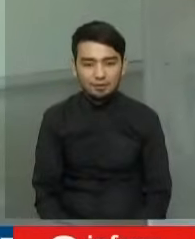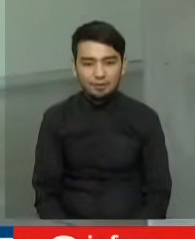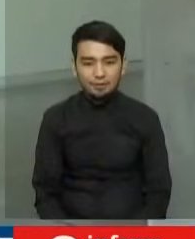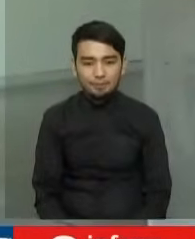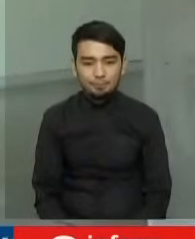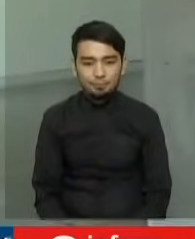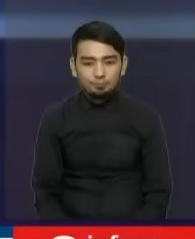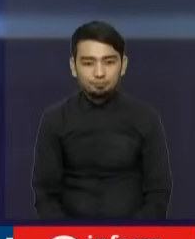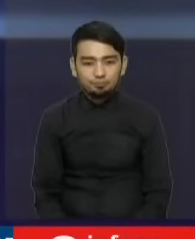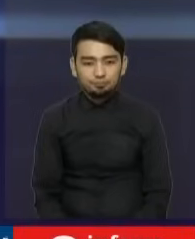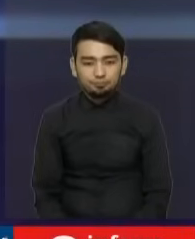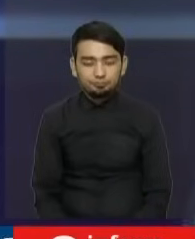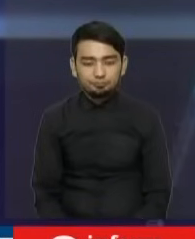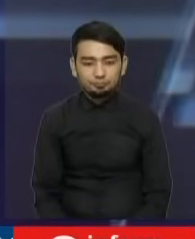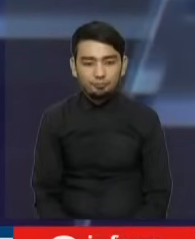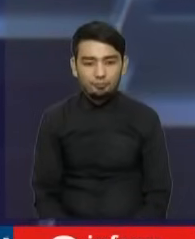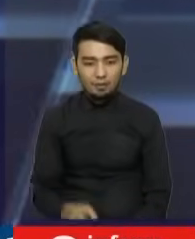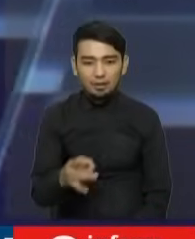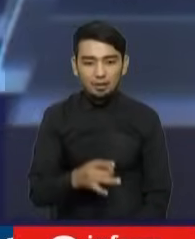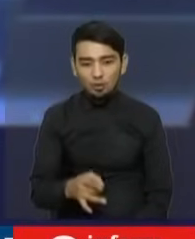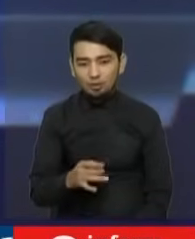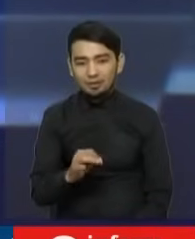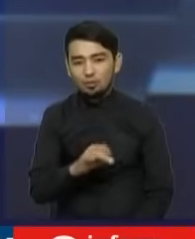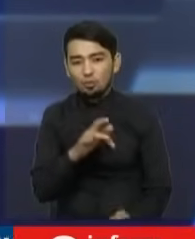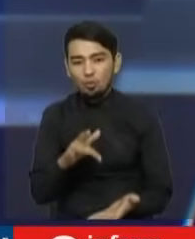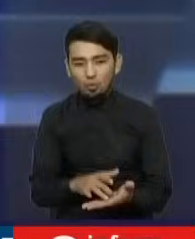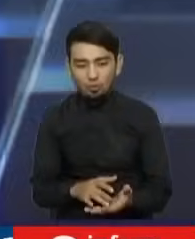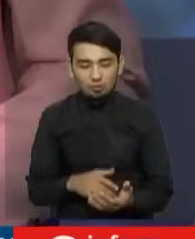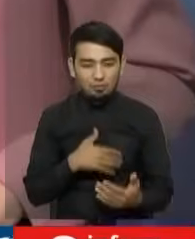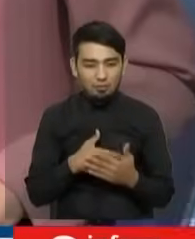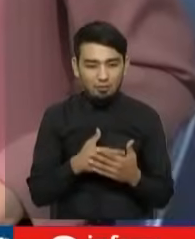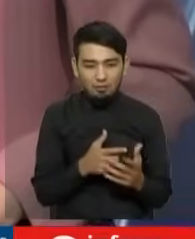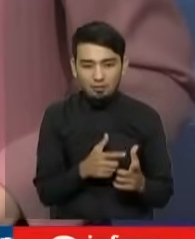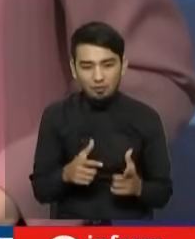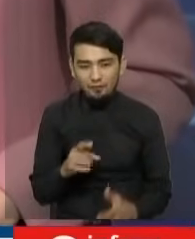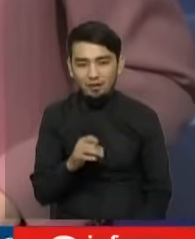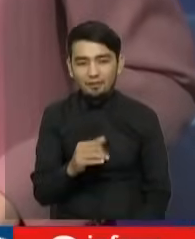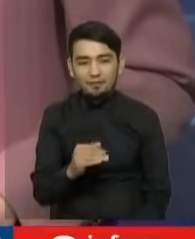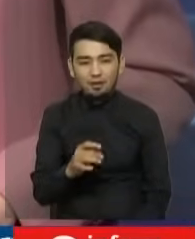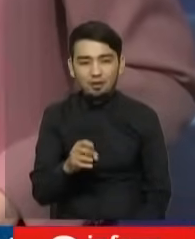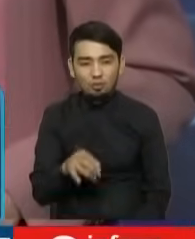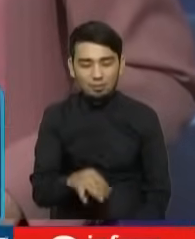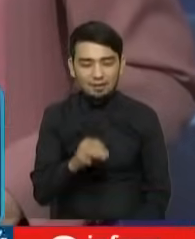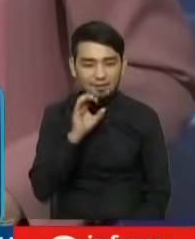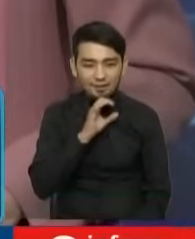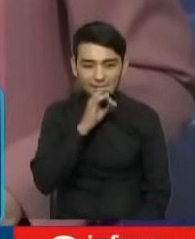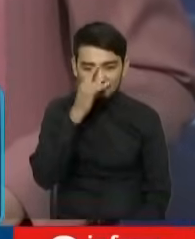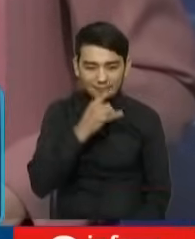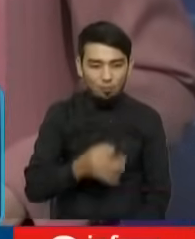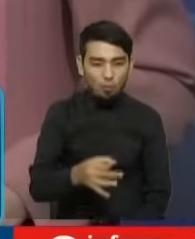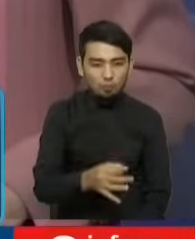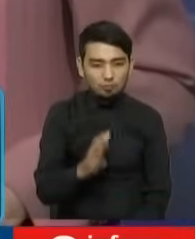Астана. В регионах и городах идет активная подготовка к референдуму. В Северо-Казахстанской области будет